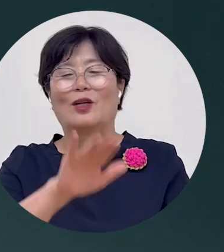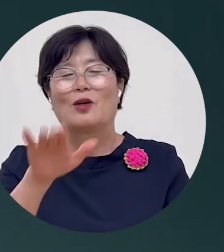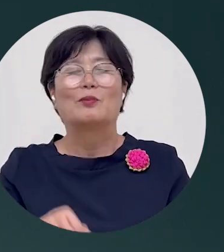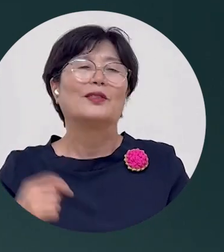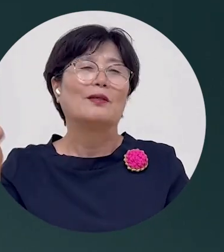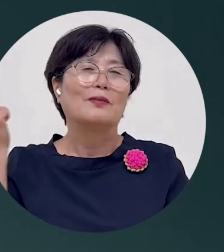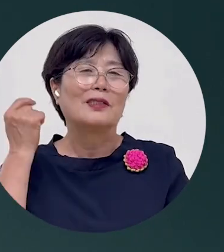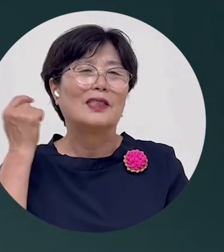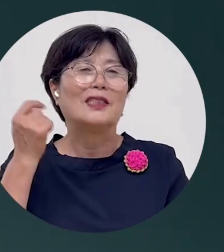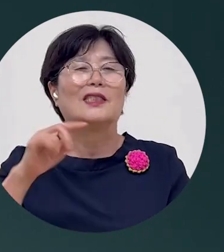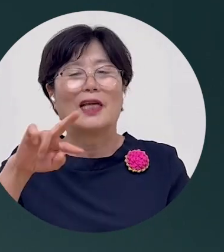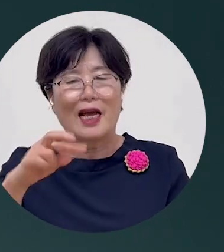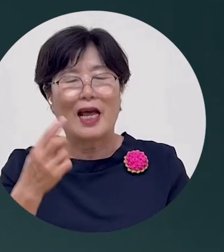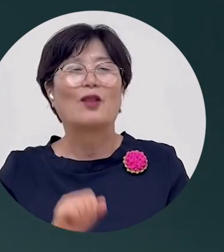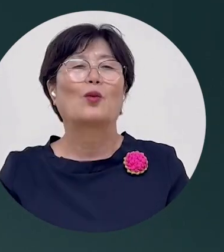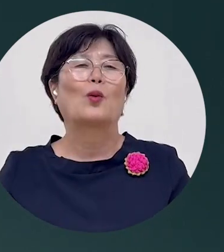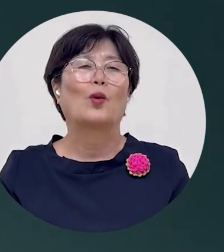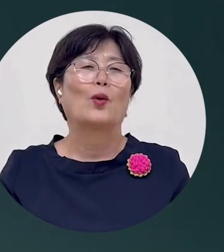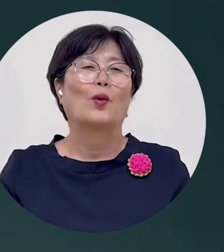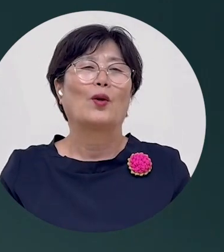않아도